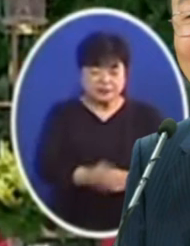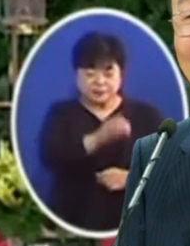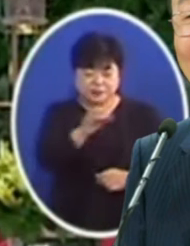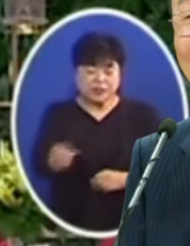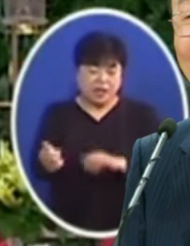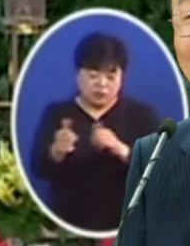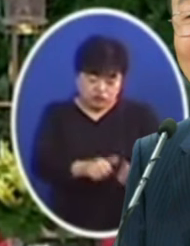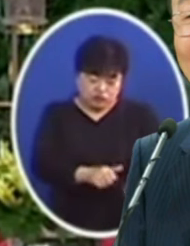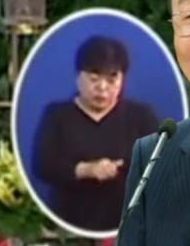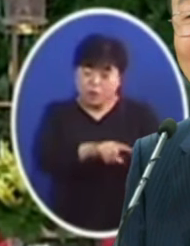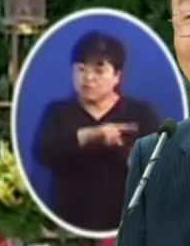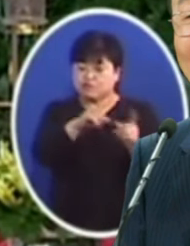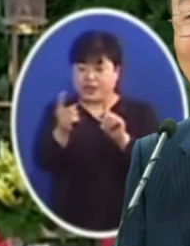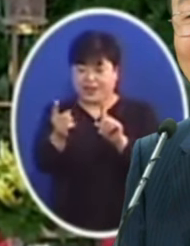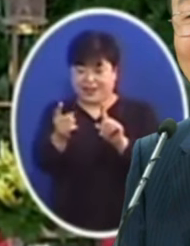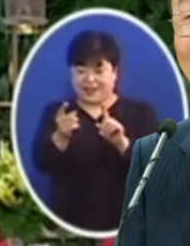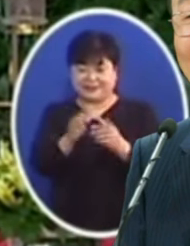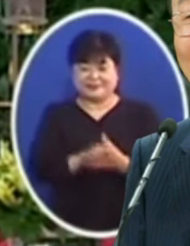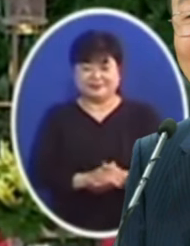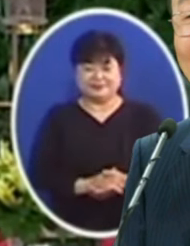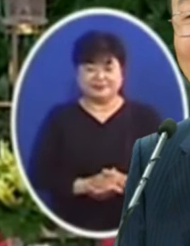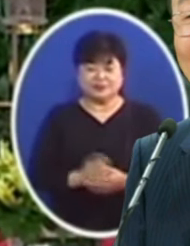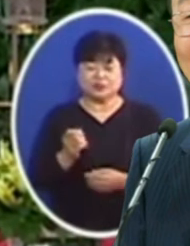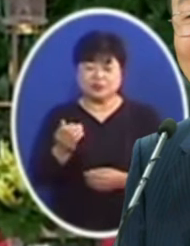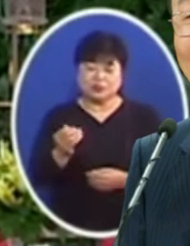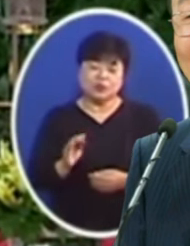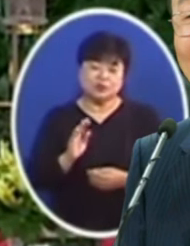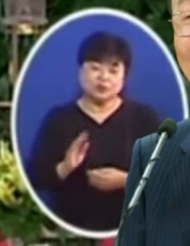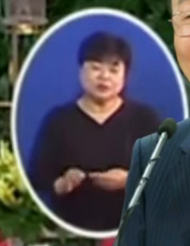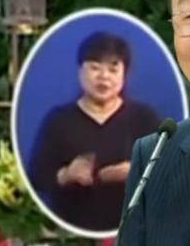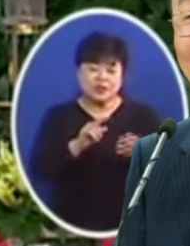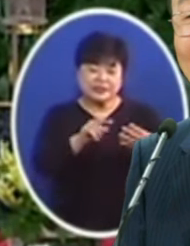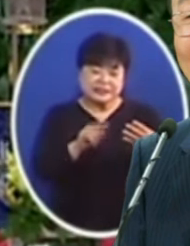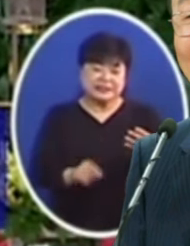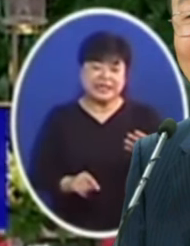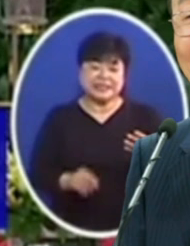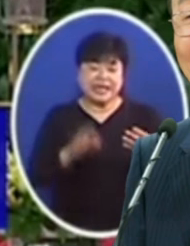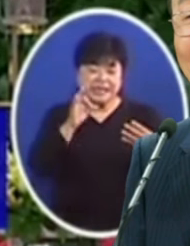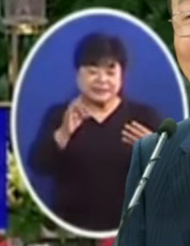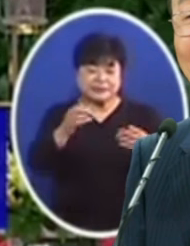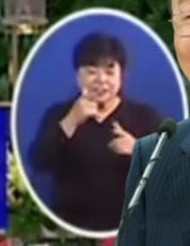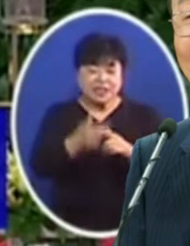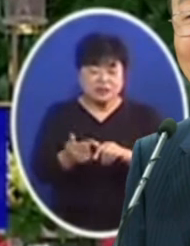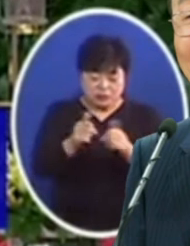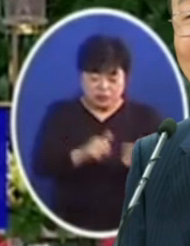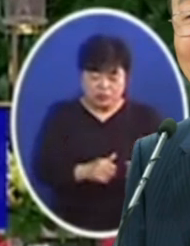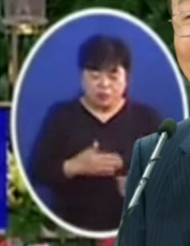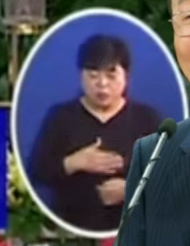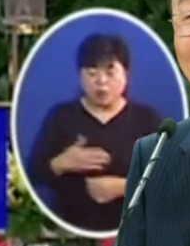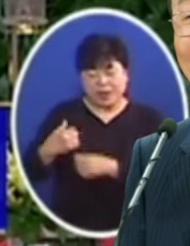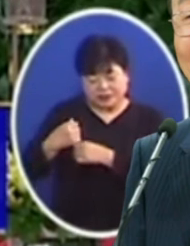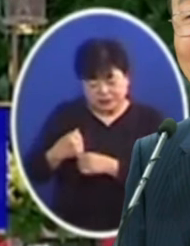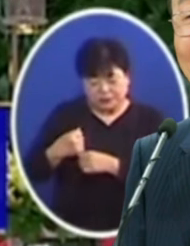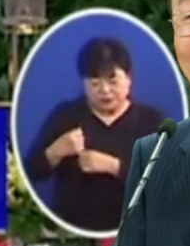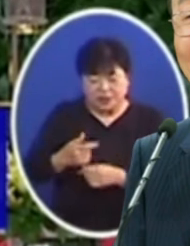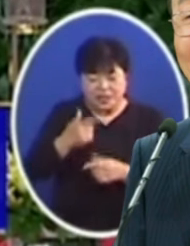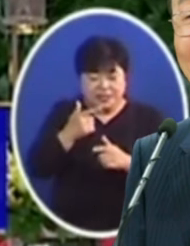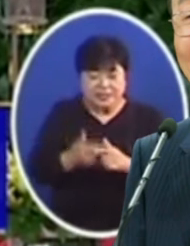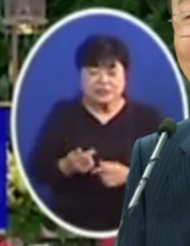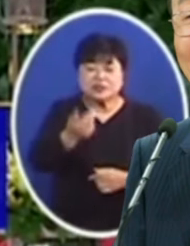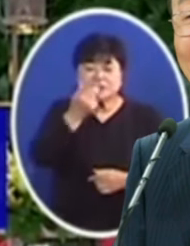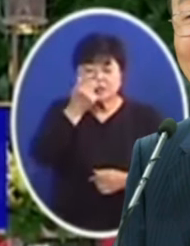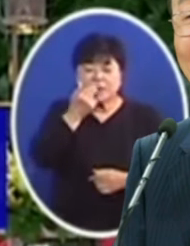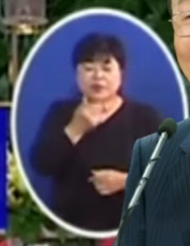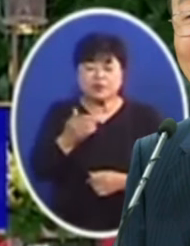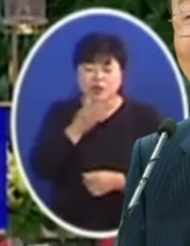죽어야 부활하는 것입니다. 고린도후서 4장 10절로 12절에 우리가 항상 예수의 죽음을 몸에 짊어짐은 예수의 생명이